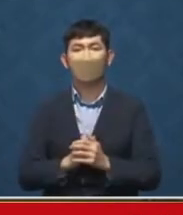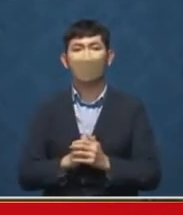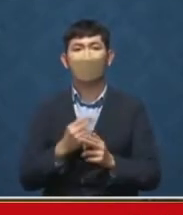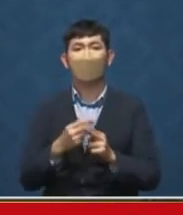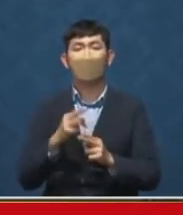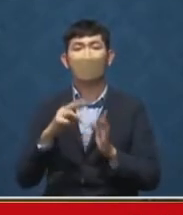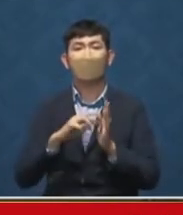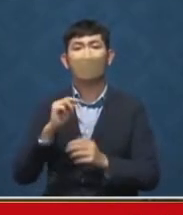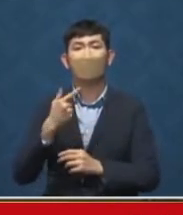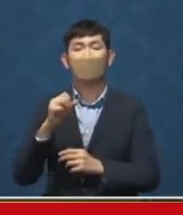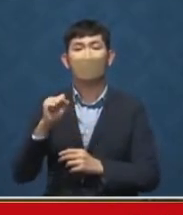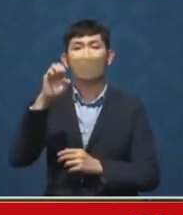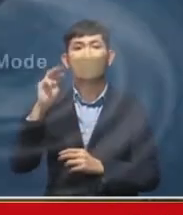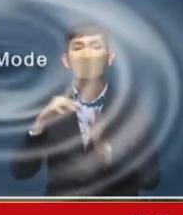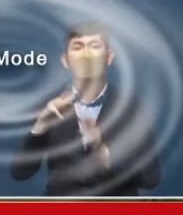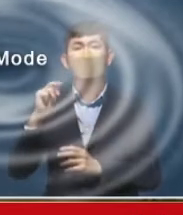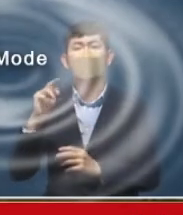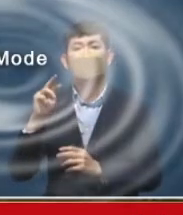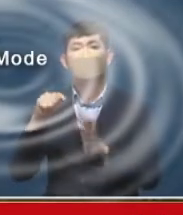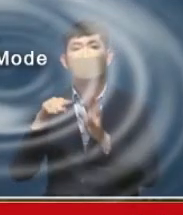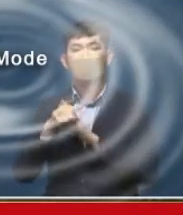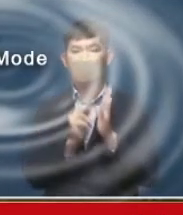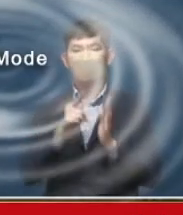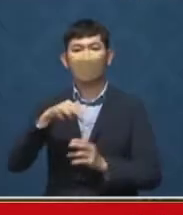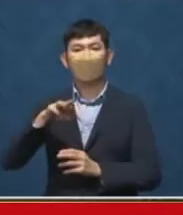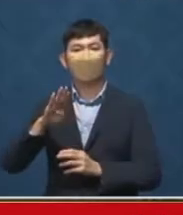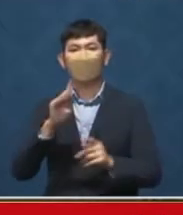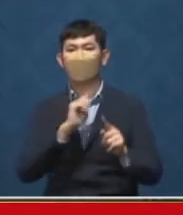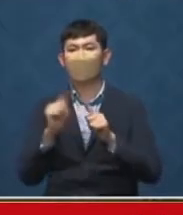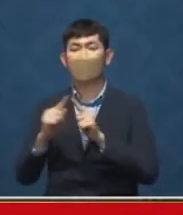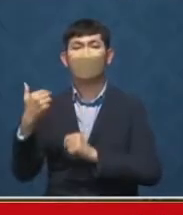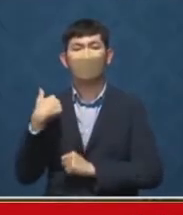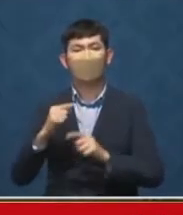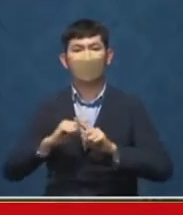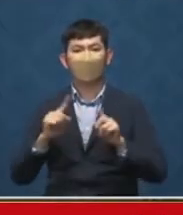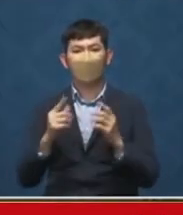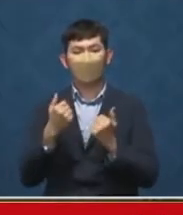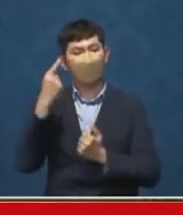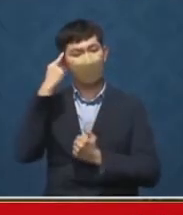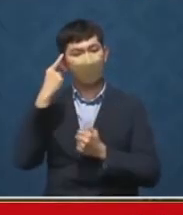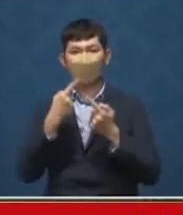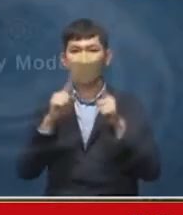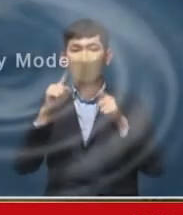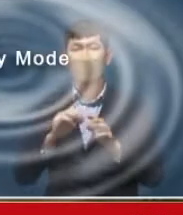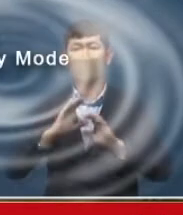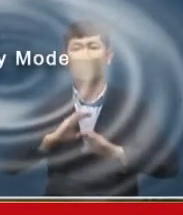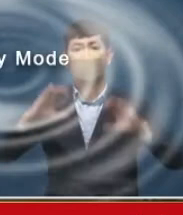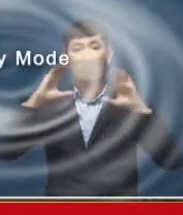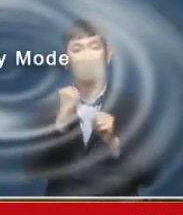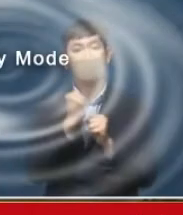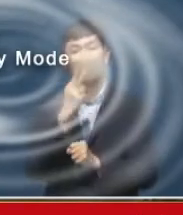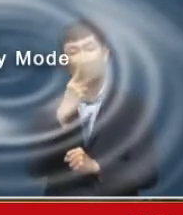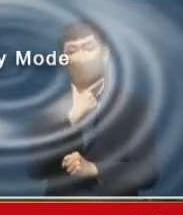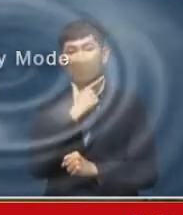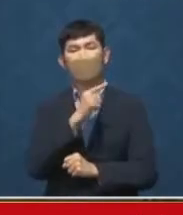ในเรื่องนี้นะครับท่านรังสิมันต์โรมความจริงพรบ.เราหลายฉบับทุกวันนี้ก็แปลกนะเว